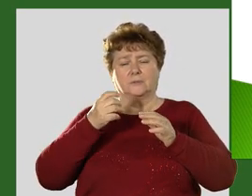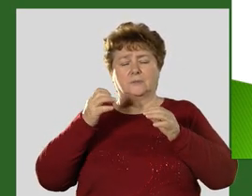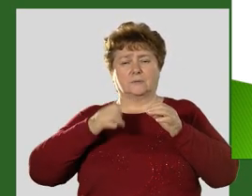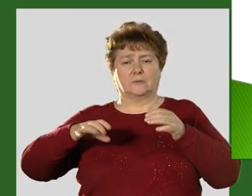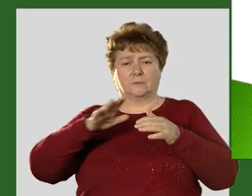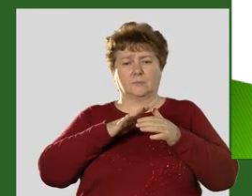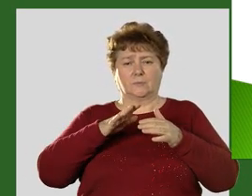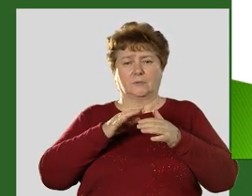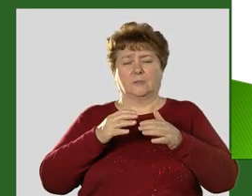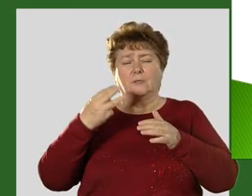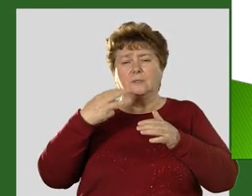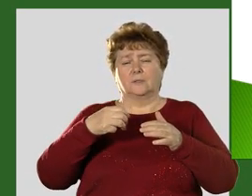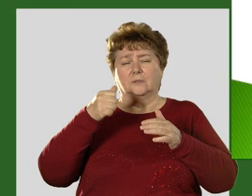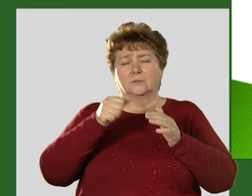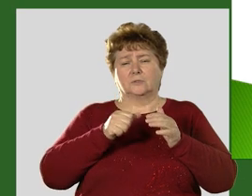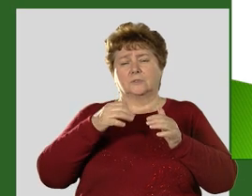республики.